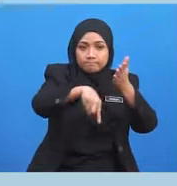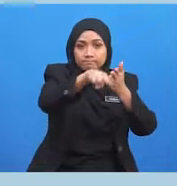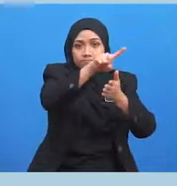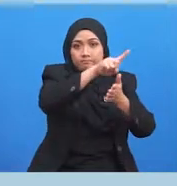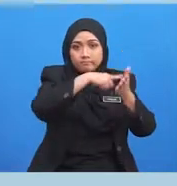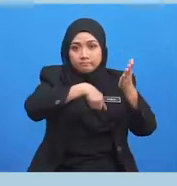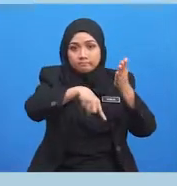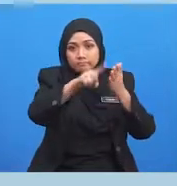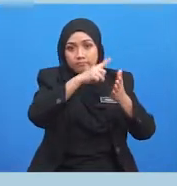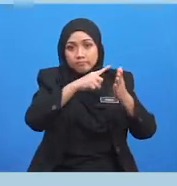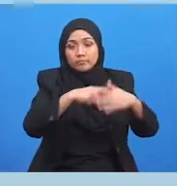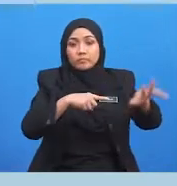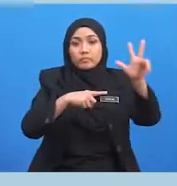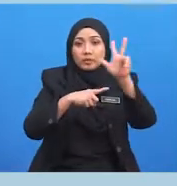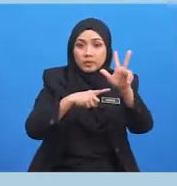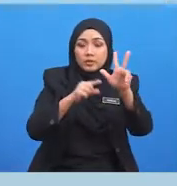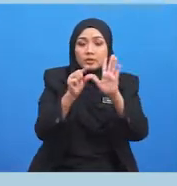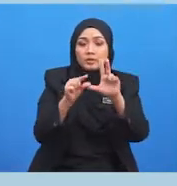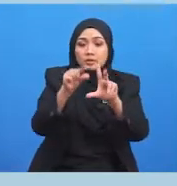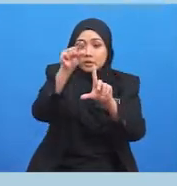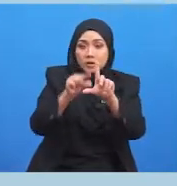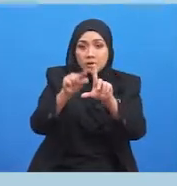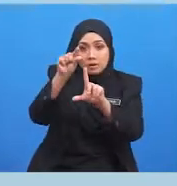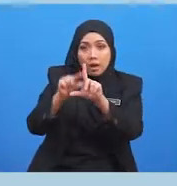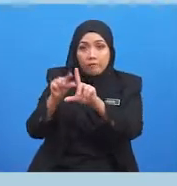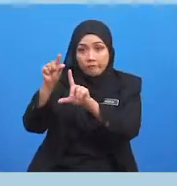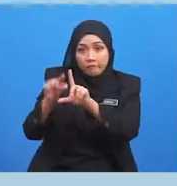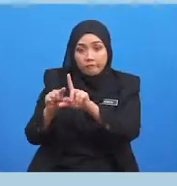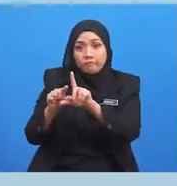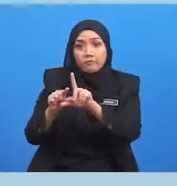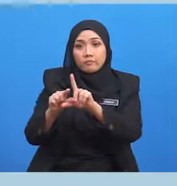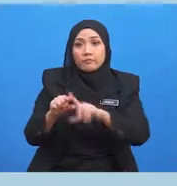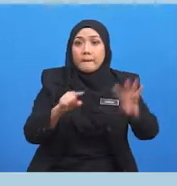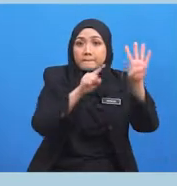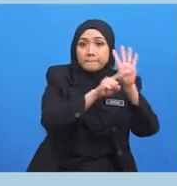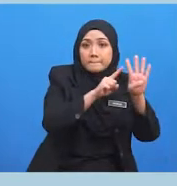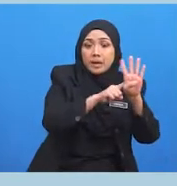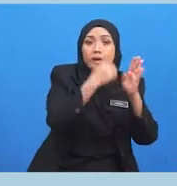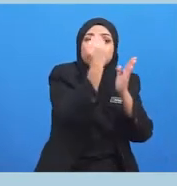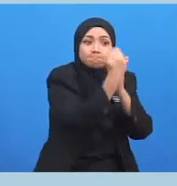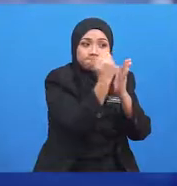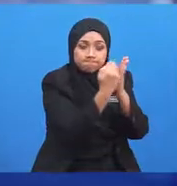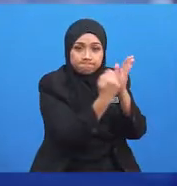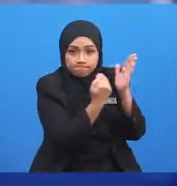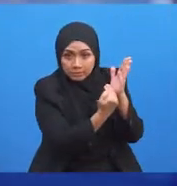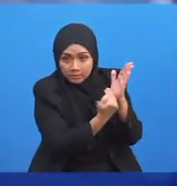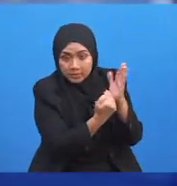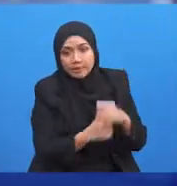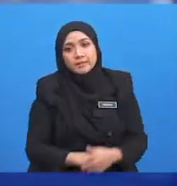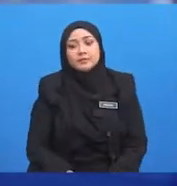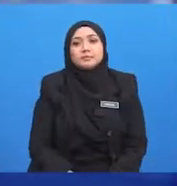Ketiga, kaedah graf. Dan yang keempat, kaedah senarai.